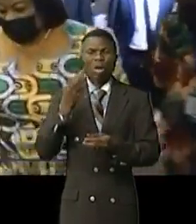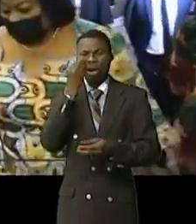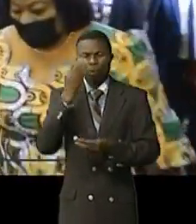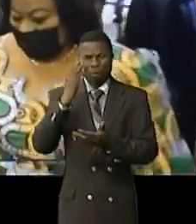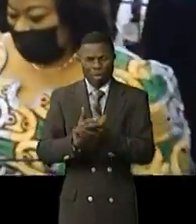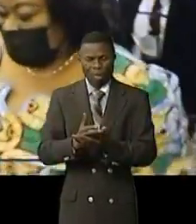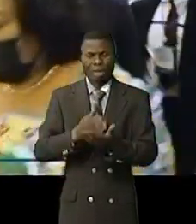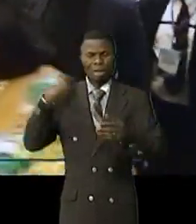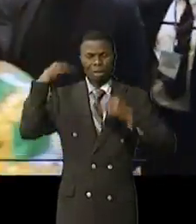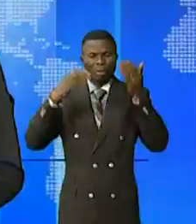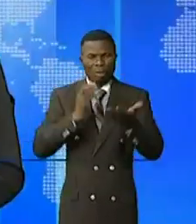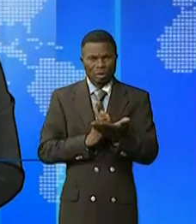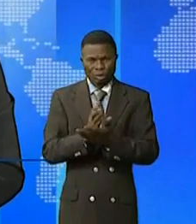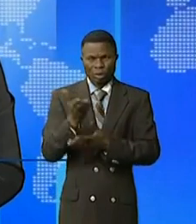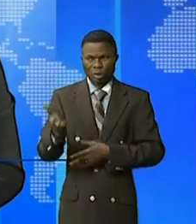fins pragmatiques.